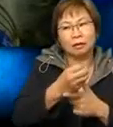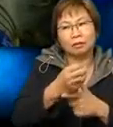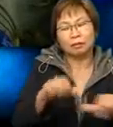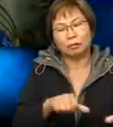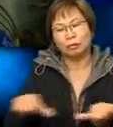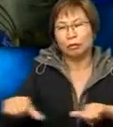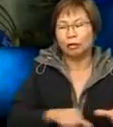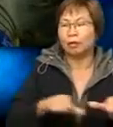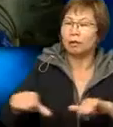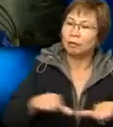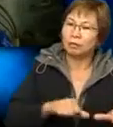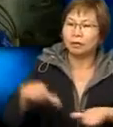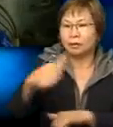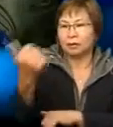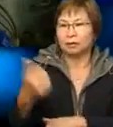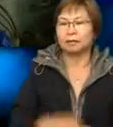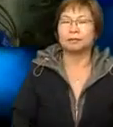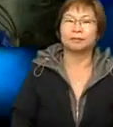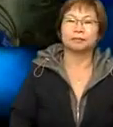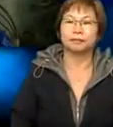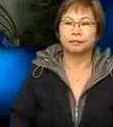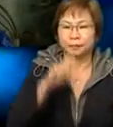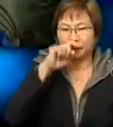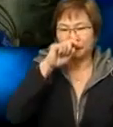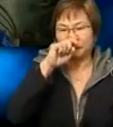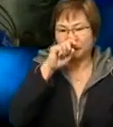atau melakukan aktiviti yang lain.